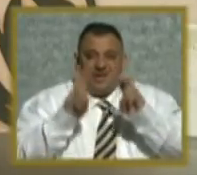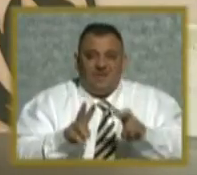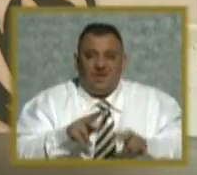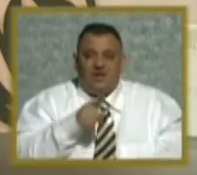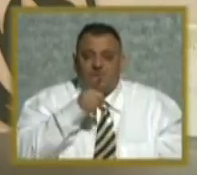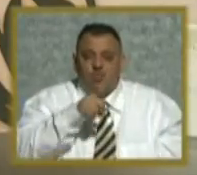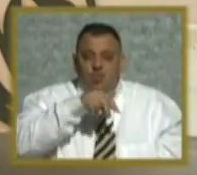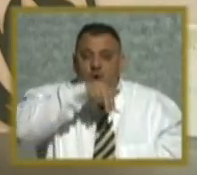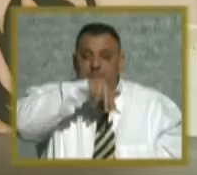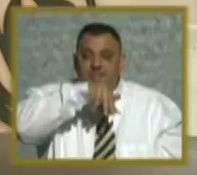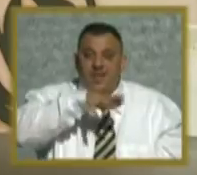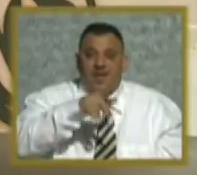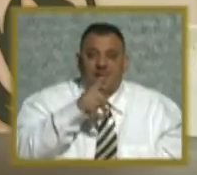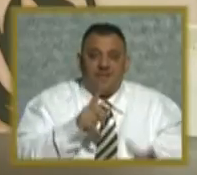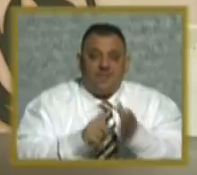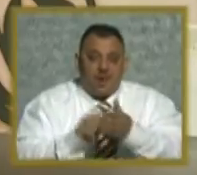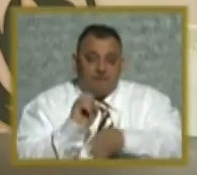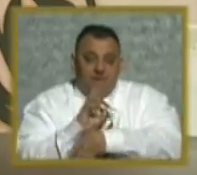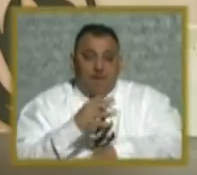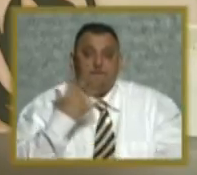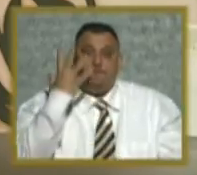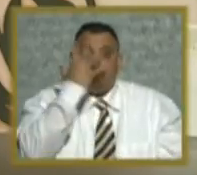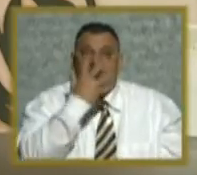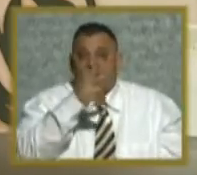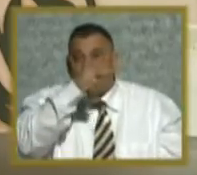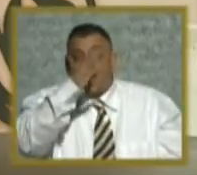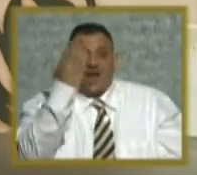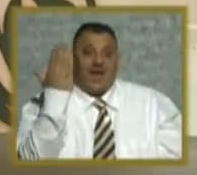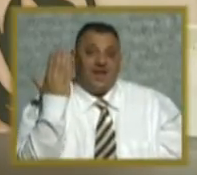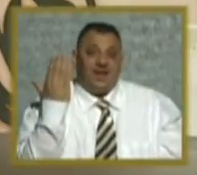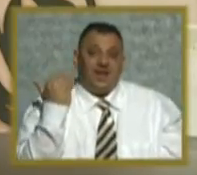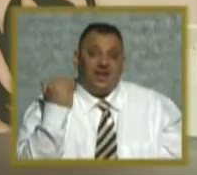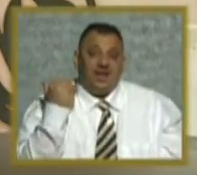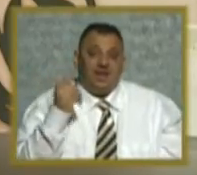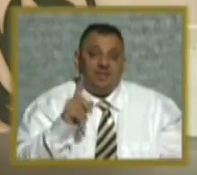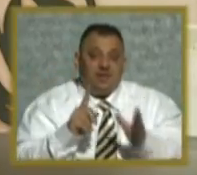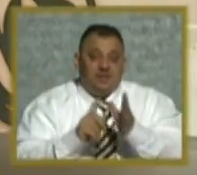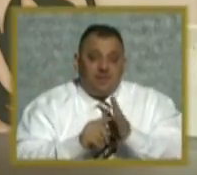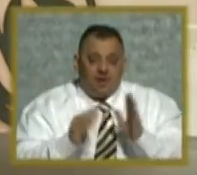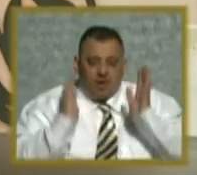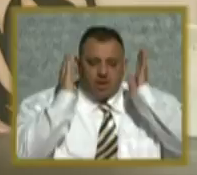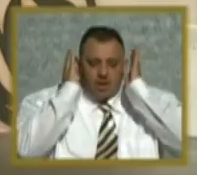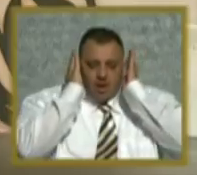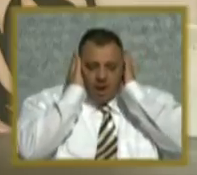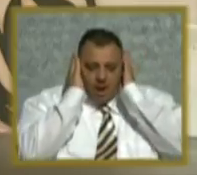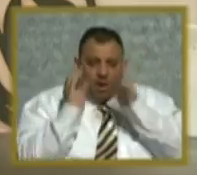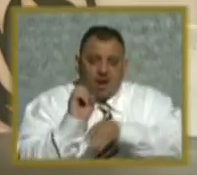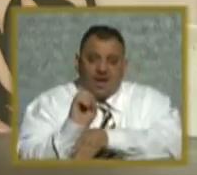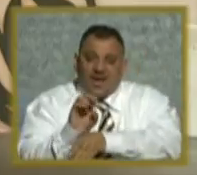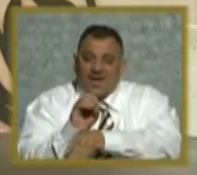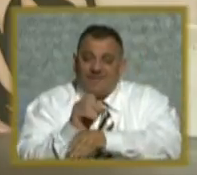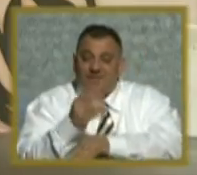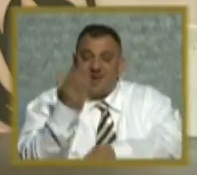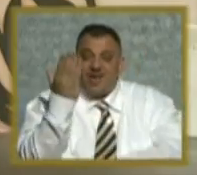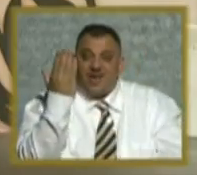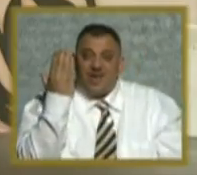القبيل. النبي عليه الصلاة والسلام علم بلالا وعلم أبا محذورة وعلم جمع من المؤذنين الذين كانوا يؤذنون